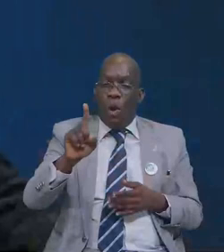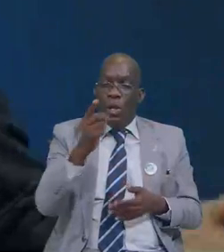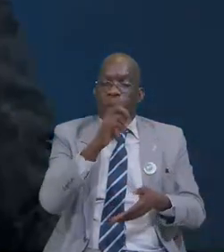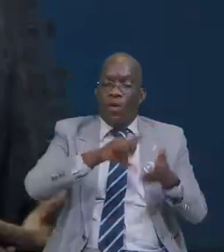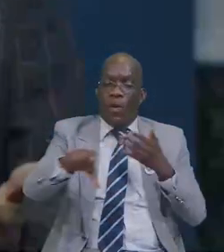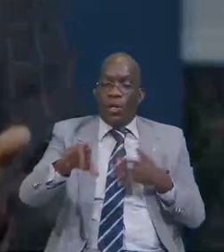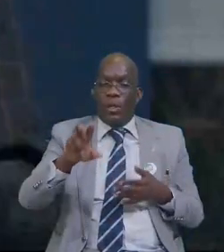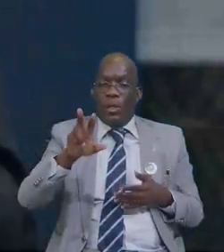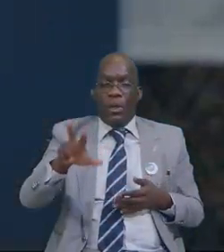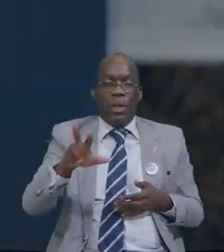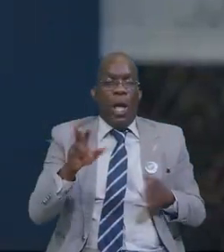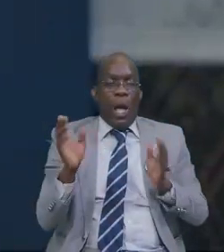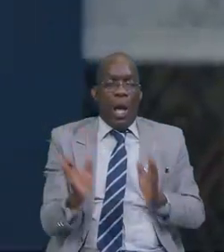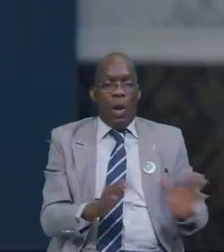que,